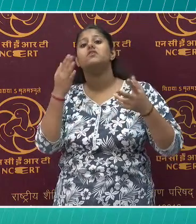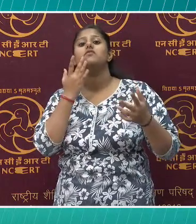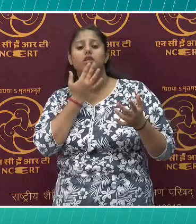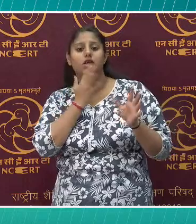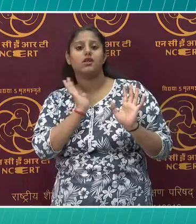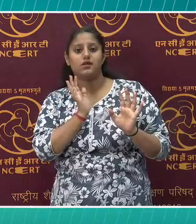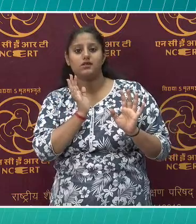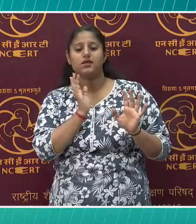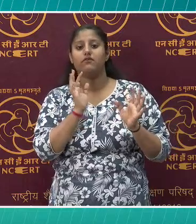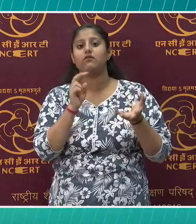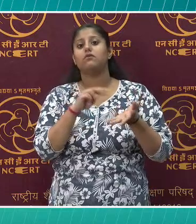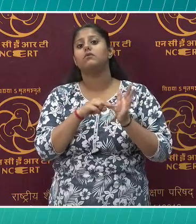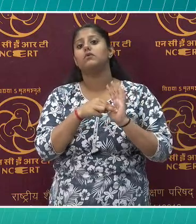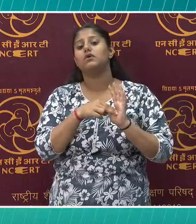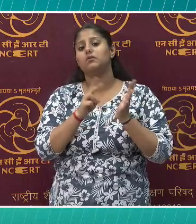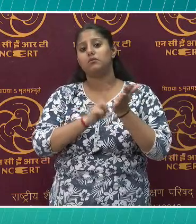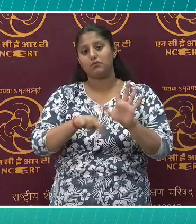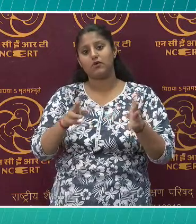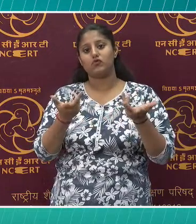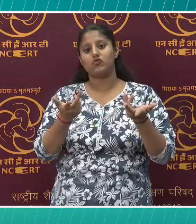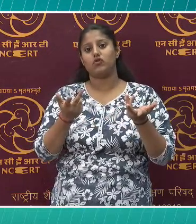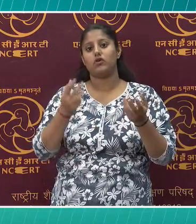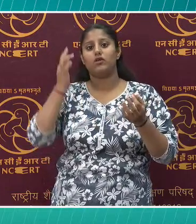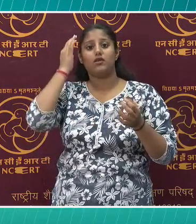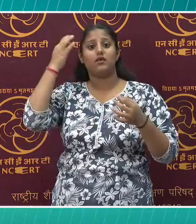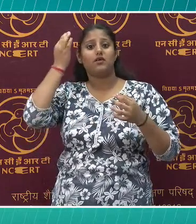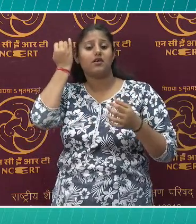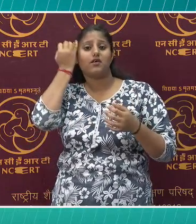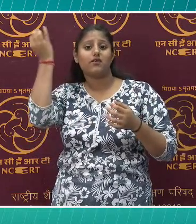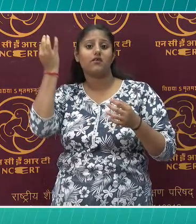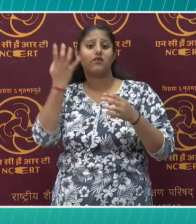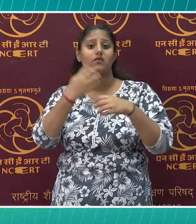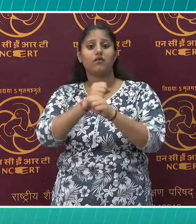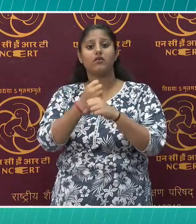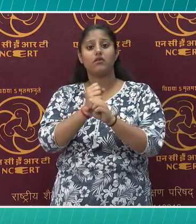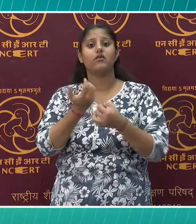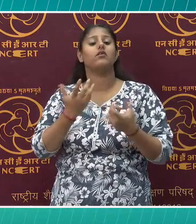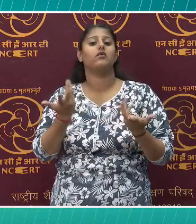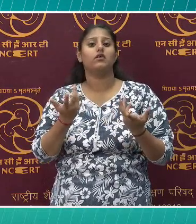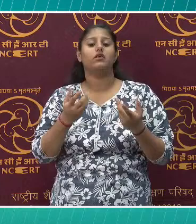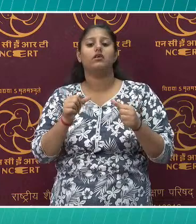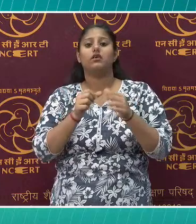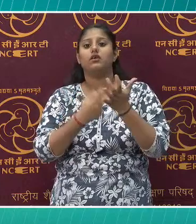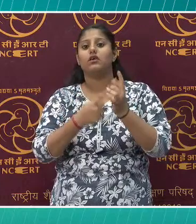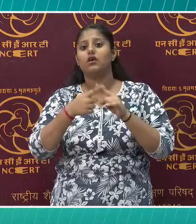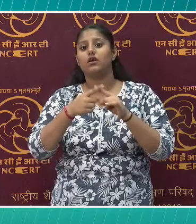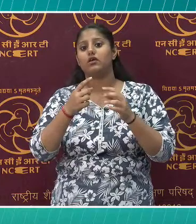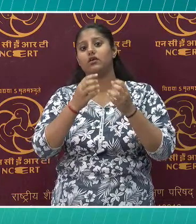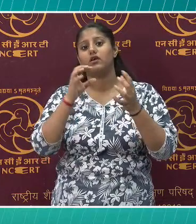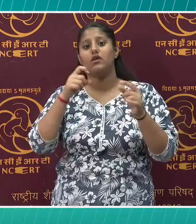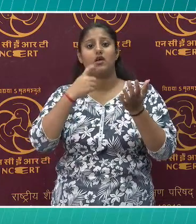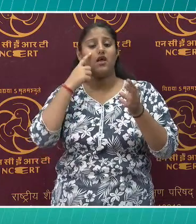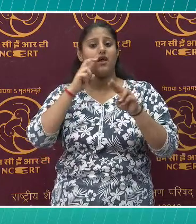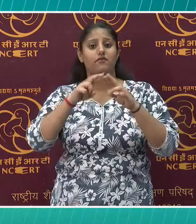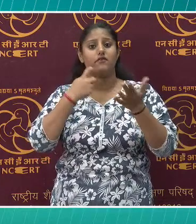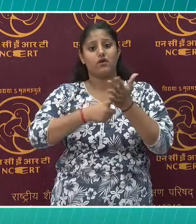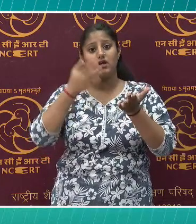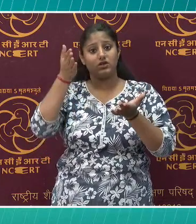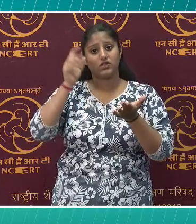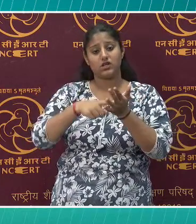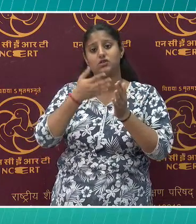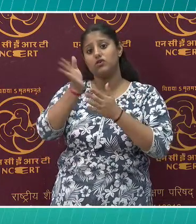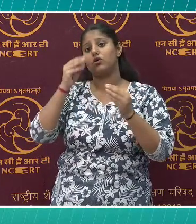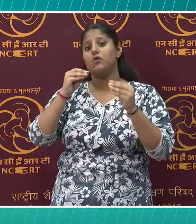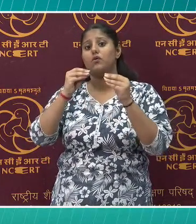and that is that which helps in creating artwork. And you will see in many parts of our India, राजस्थान चले जाएंगे, बंगाल